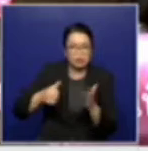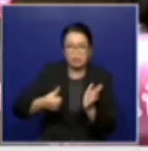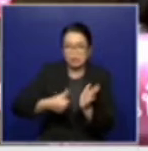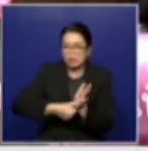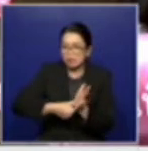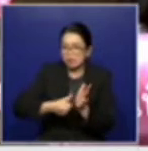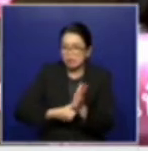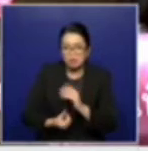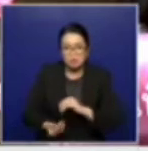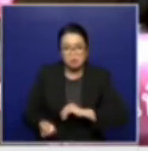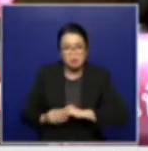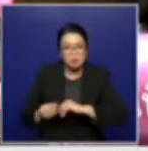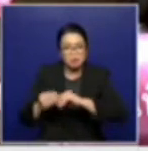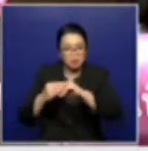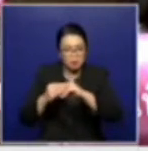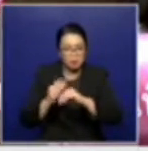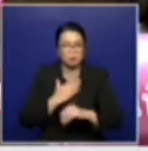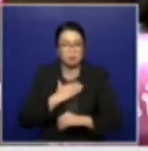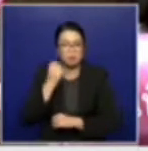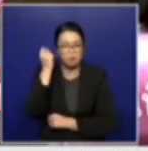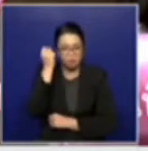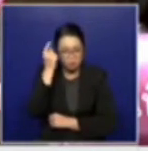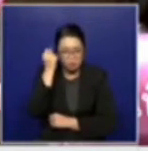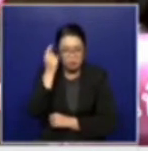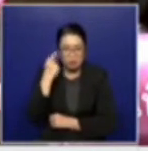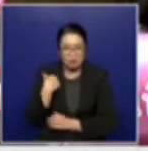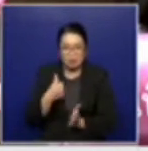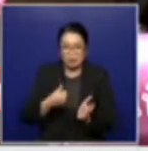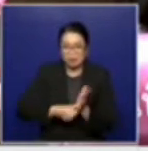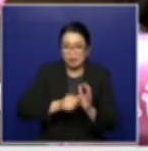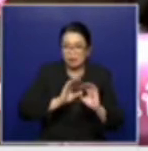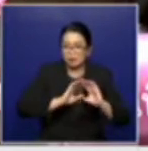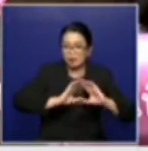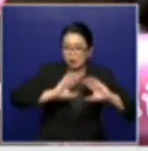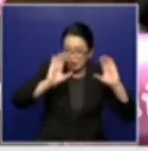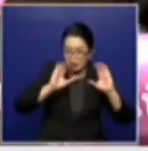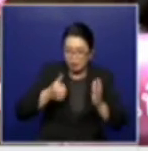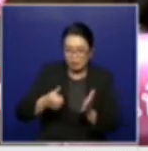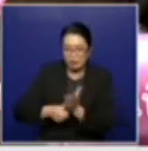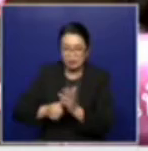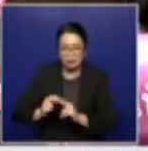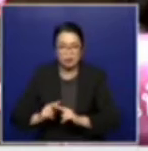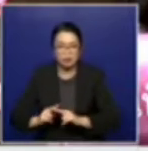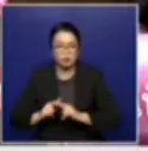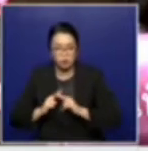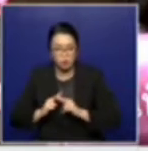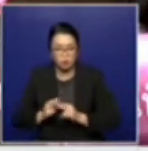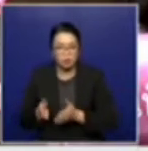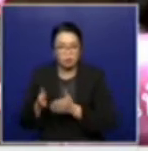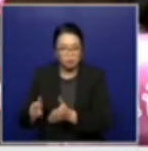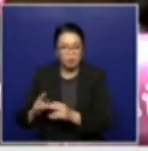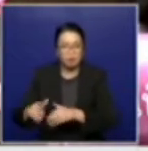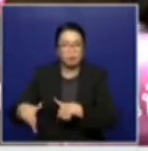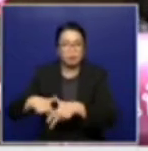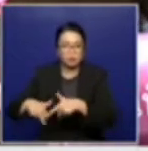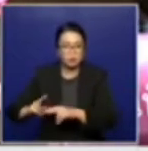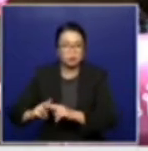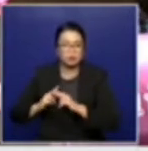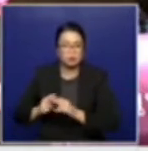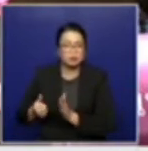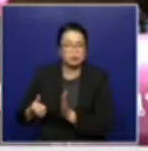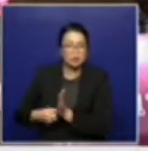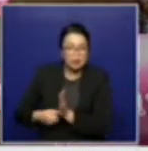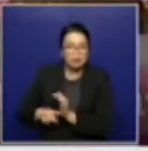วีความรุนแรงมากยิ่งขึ้นทั้งหนี้ภาครัฐและหนี้ภาคเอกชนและภาคประชาชนขอสไลด์ที่1